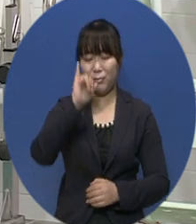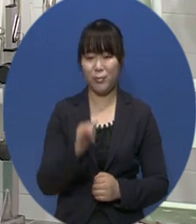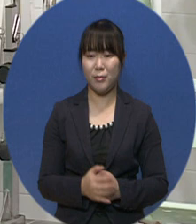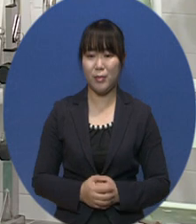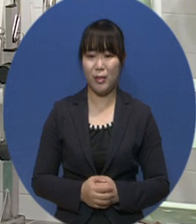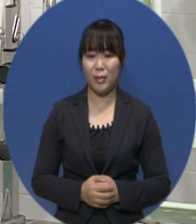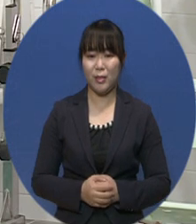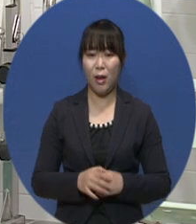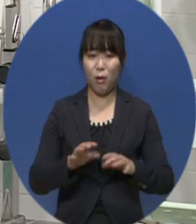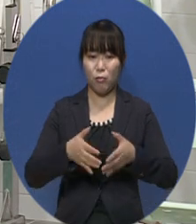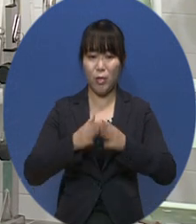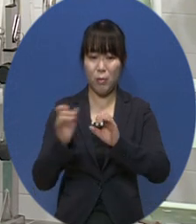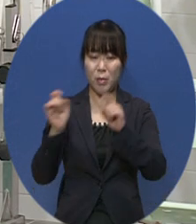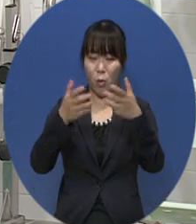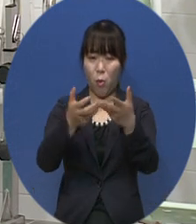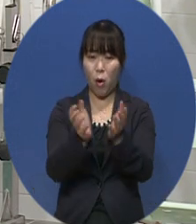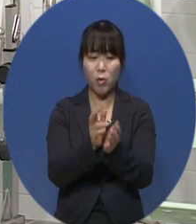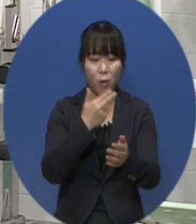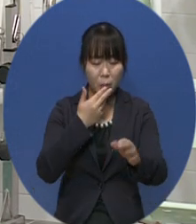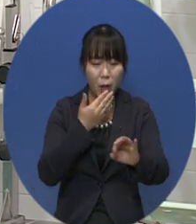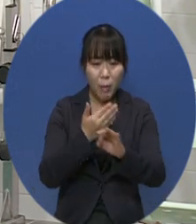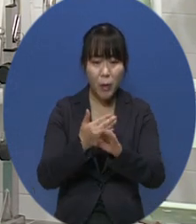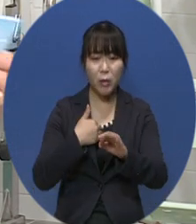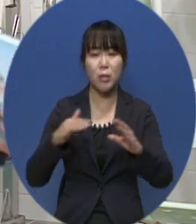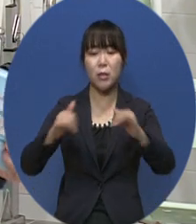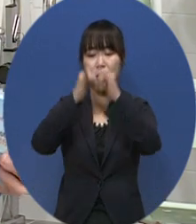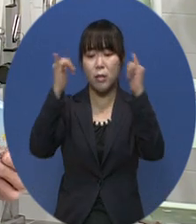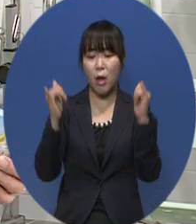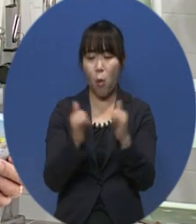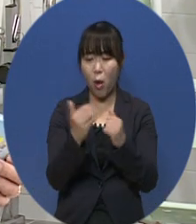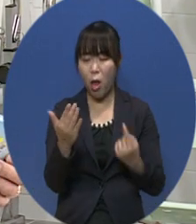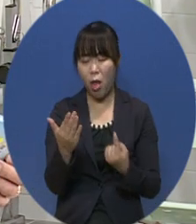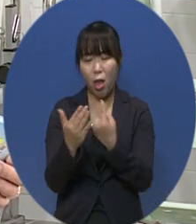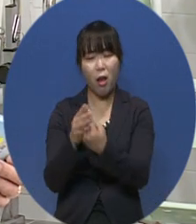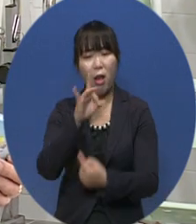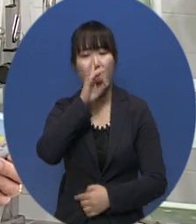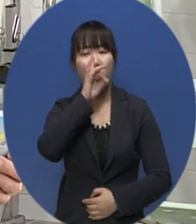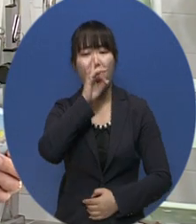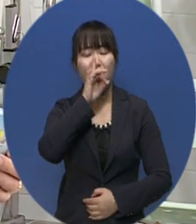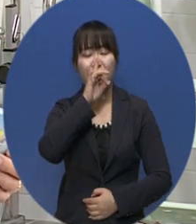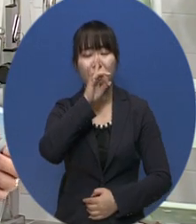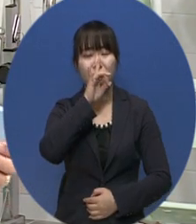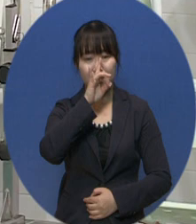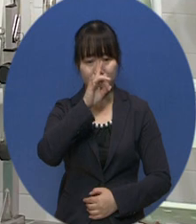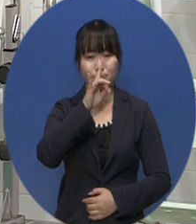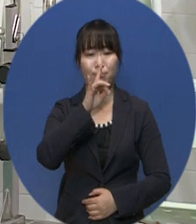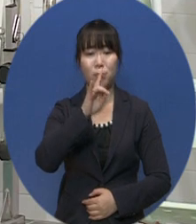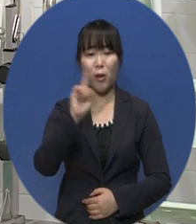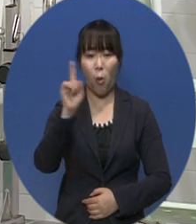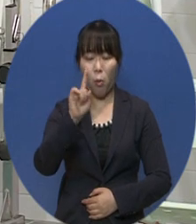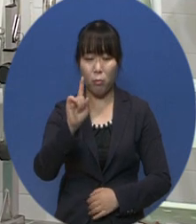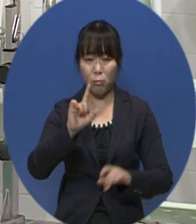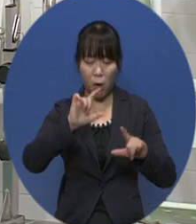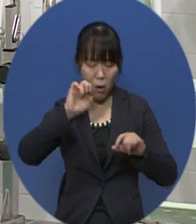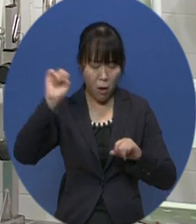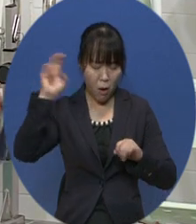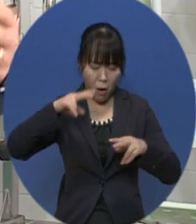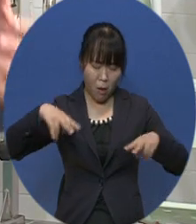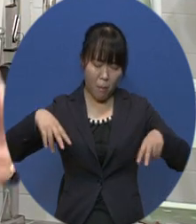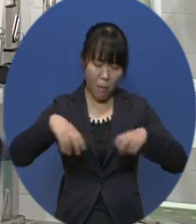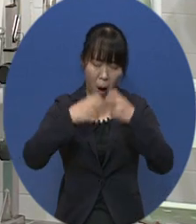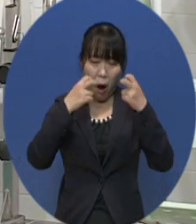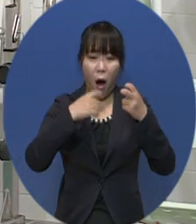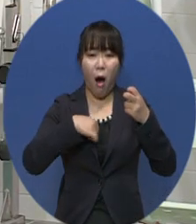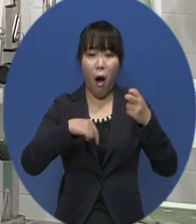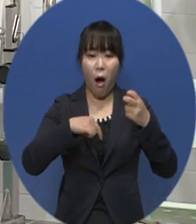야, 국립재활병원이 아니었으면 나는 사회에 진출을 못했을 거다. 예. 네. 어느 날 갑자기 교통사고가 돼서 치료를